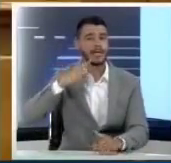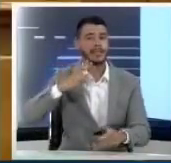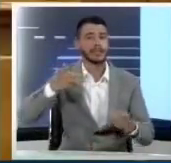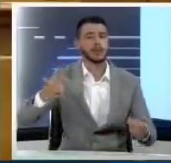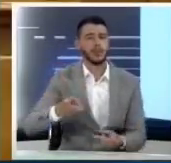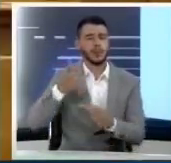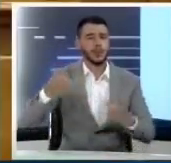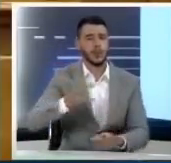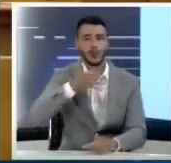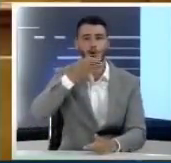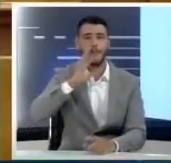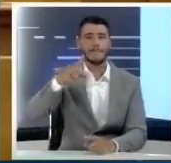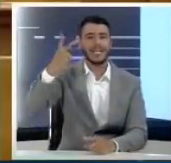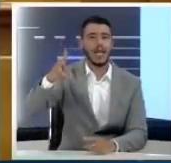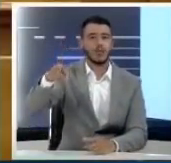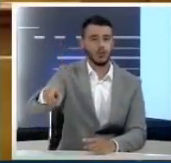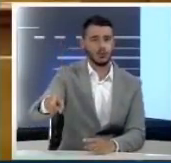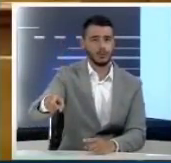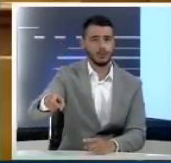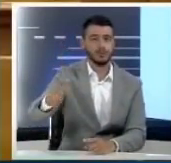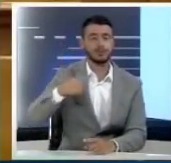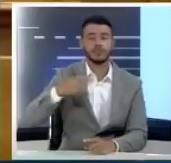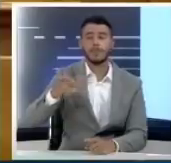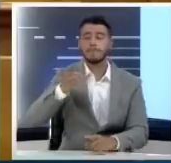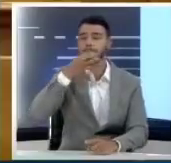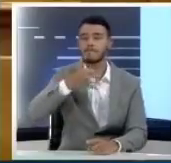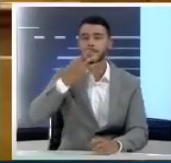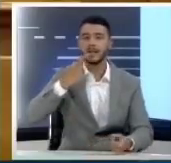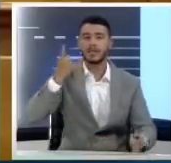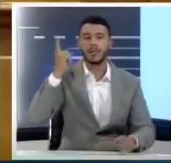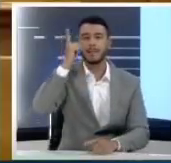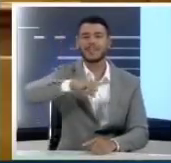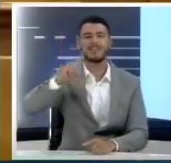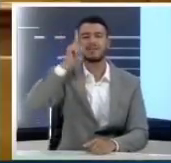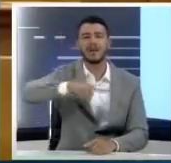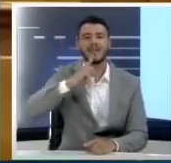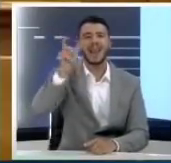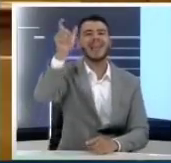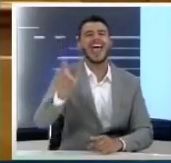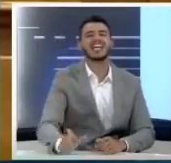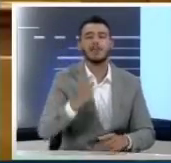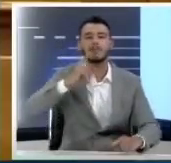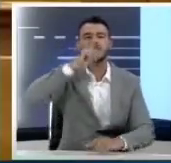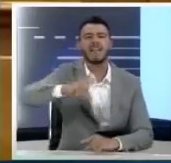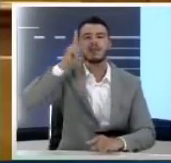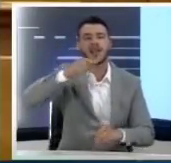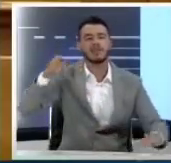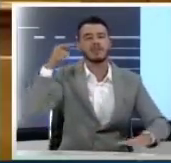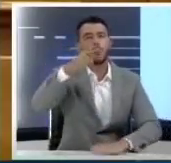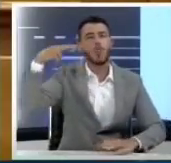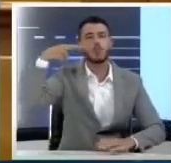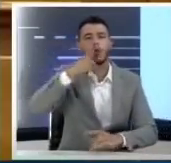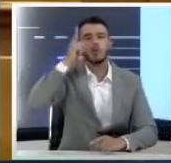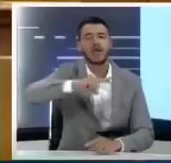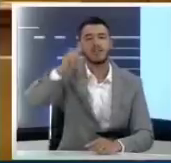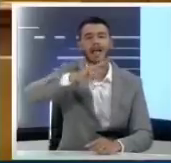διαχωριστική. Μίλησε με ψέμα και ψεύτης 25 φορές. Μίλησε για